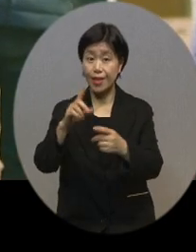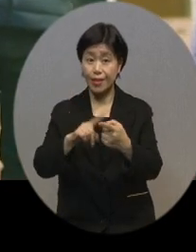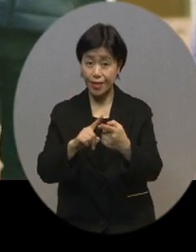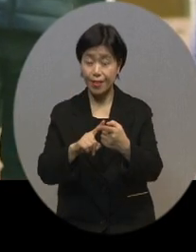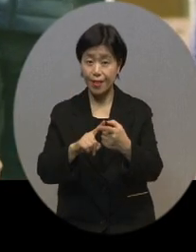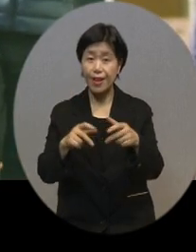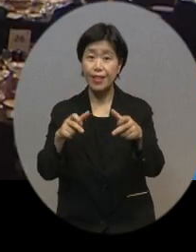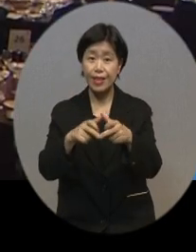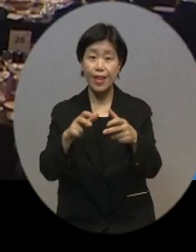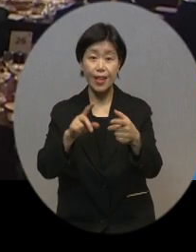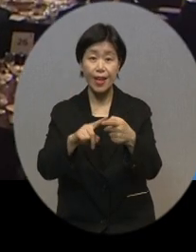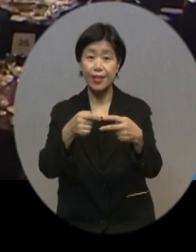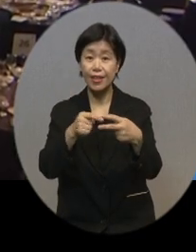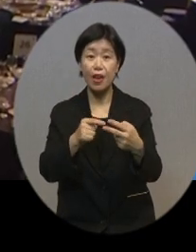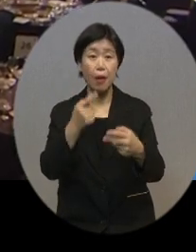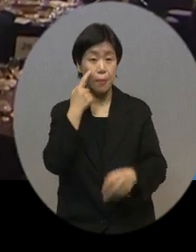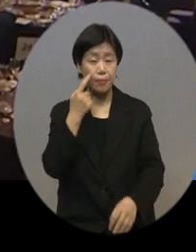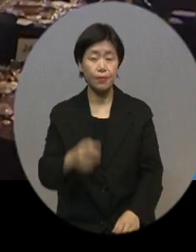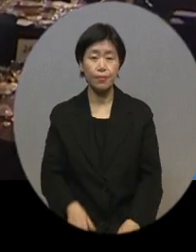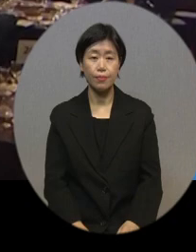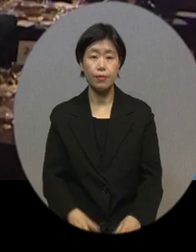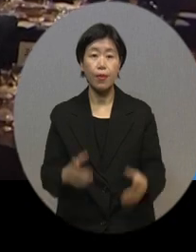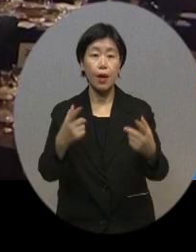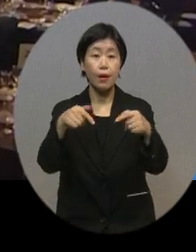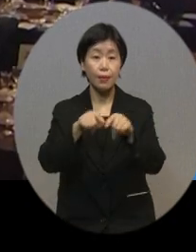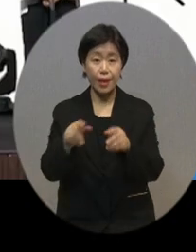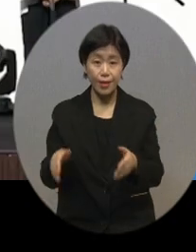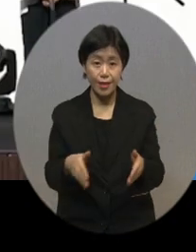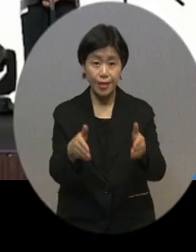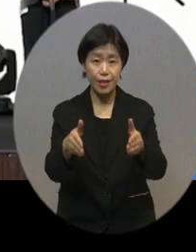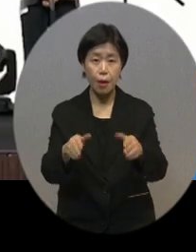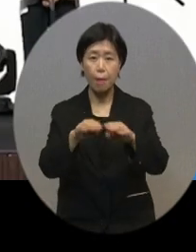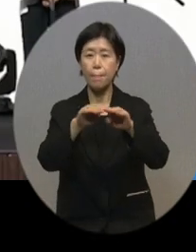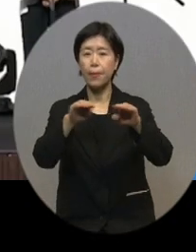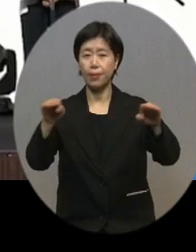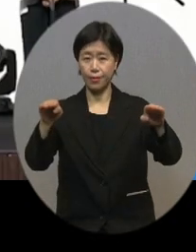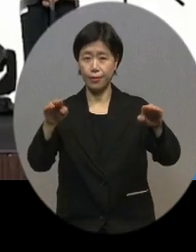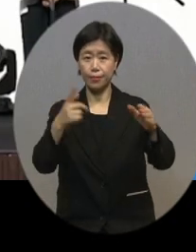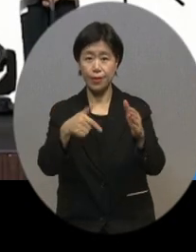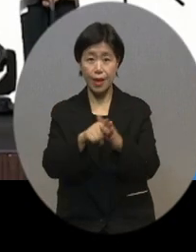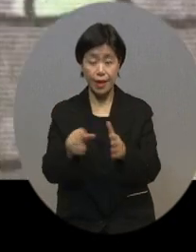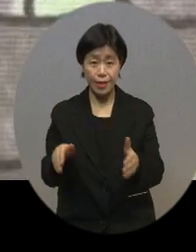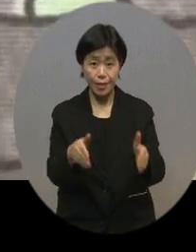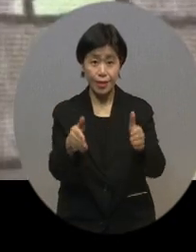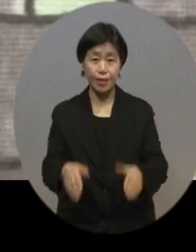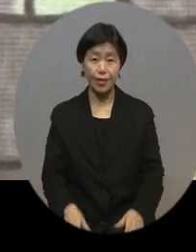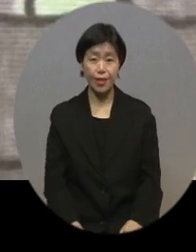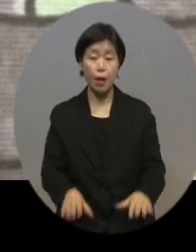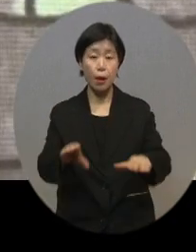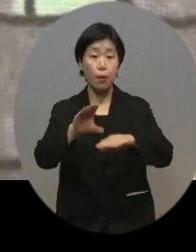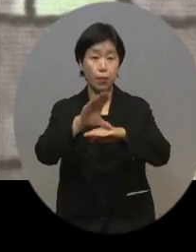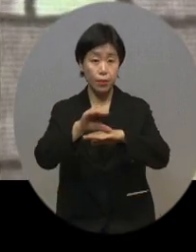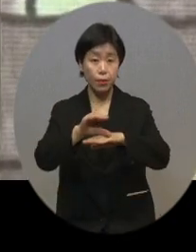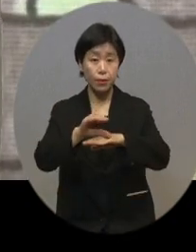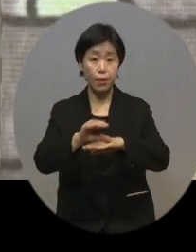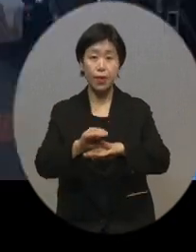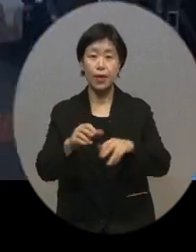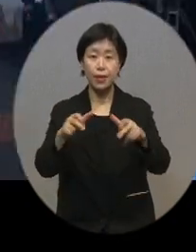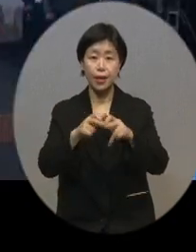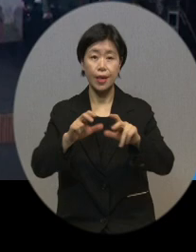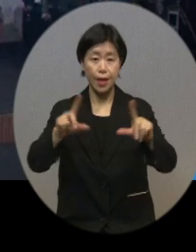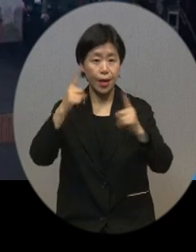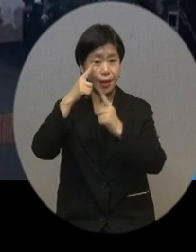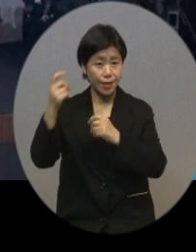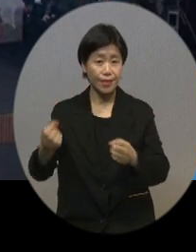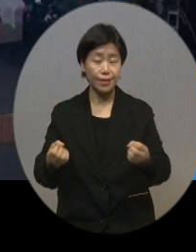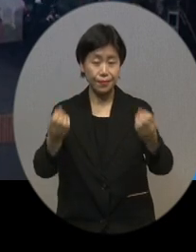장애인의 드라마. 함께하는 길, 평등으로 향하는 길. 생방송 장애인의 날 기념식.